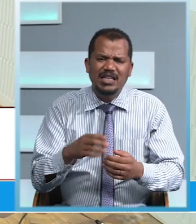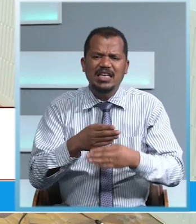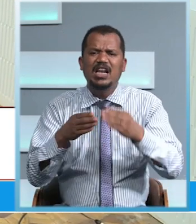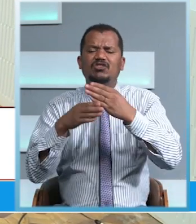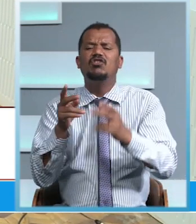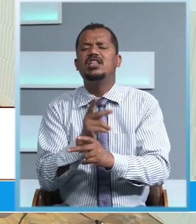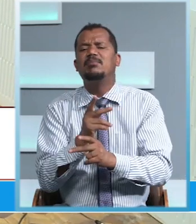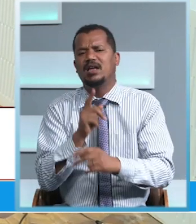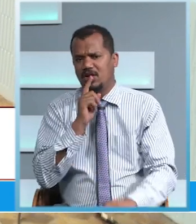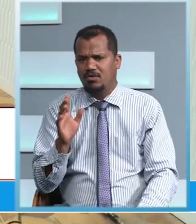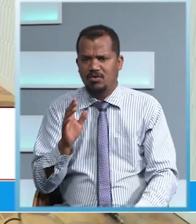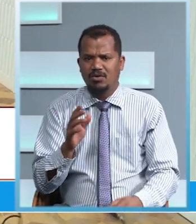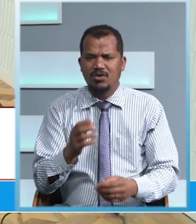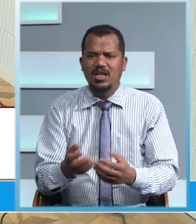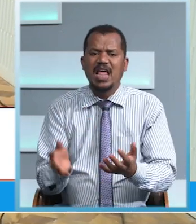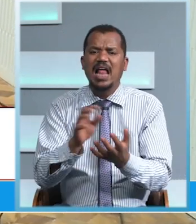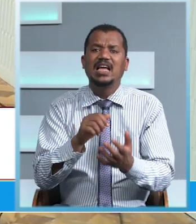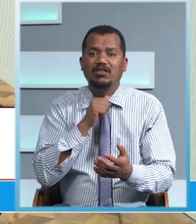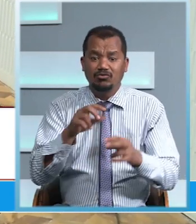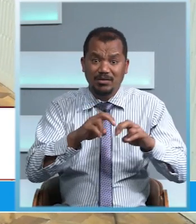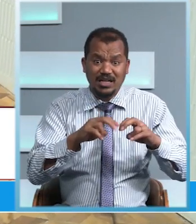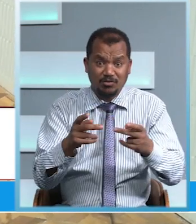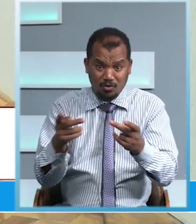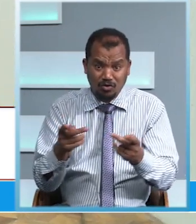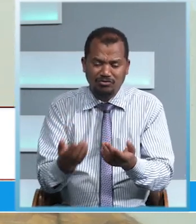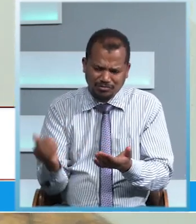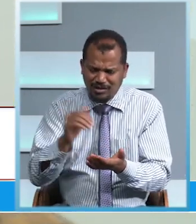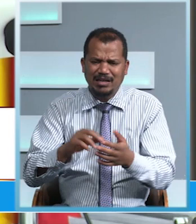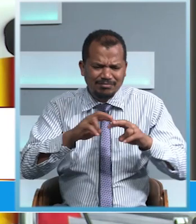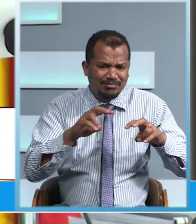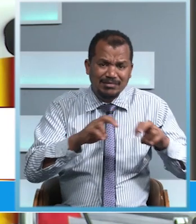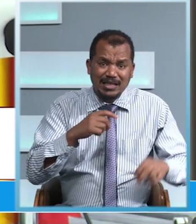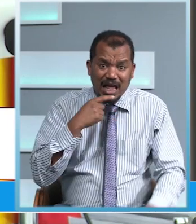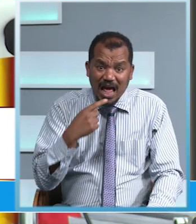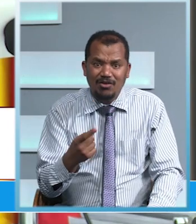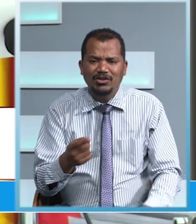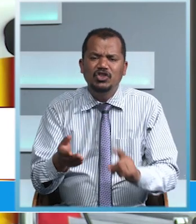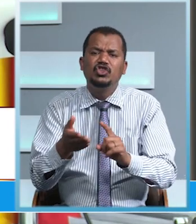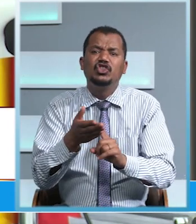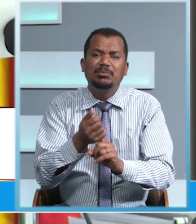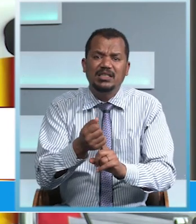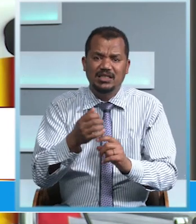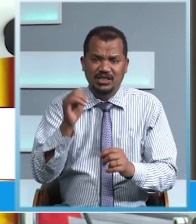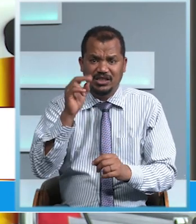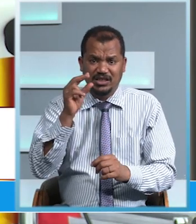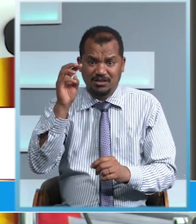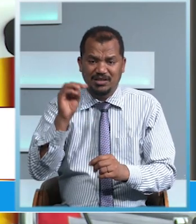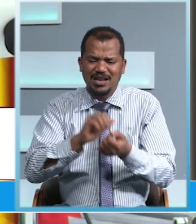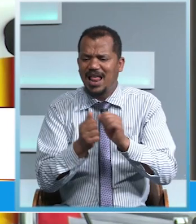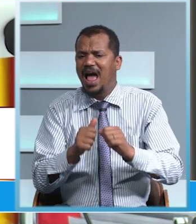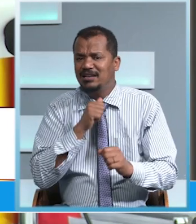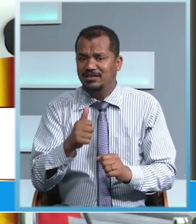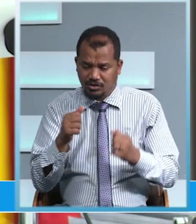ጥናቱ ስታንዳርዱን የጠበቀ ጥናት ነው የተካሄደው። ያልተካተቱ ቦታዎችን እንደገና እናጠናቸዋለን ያልነው